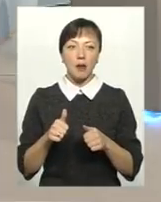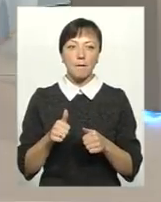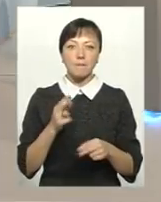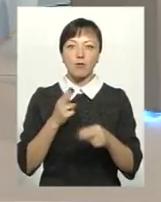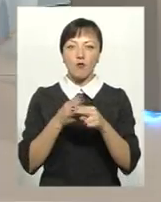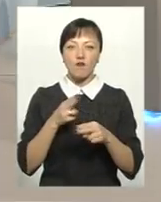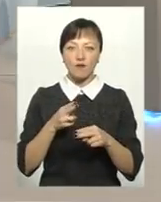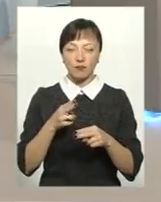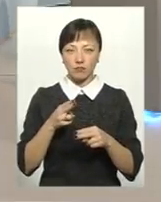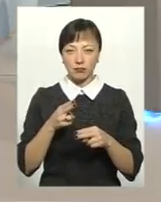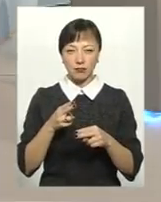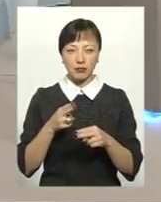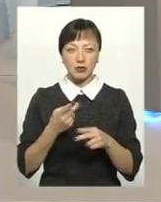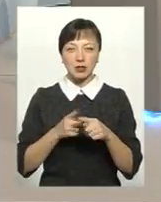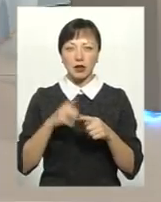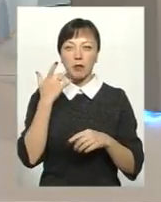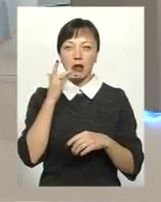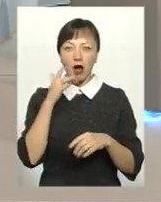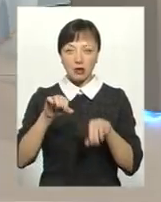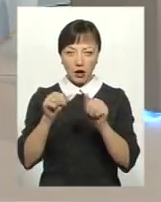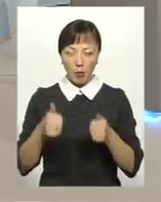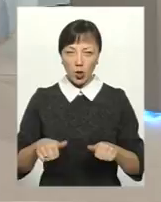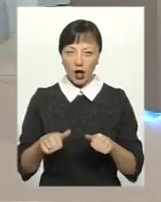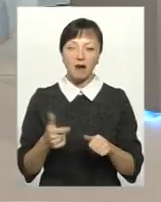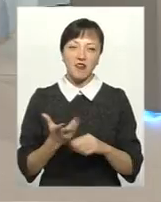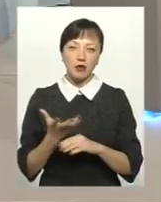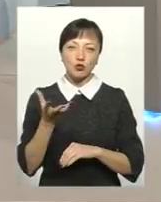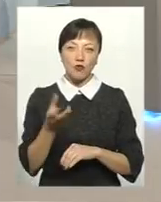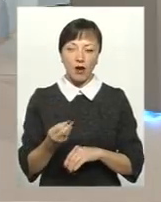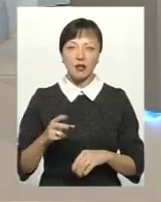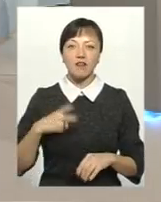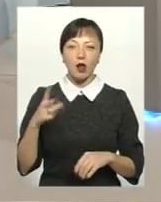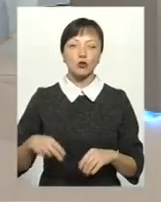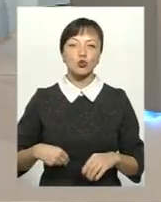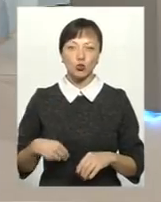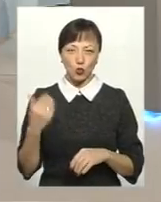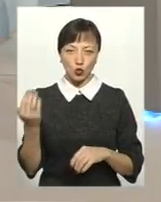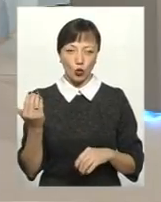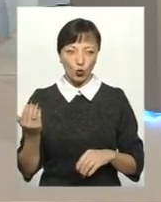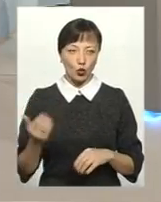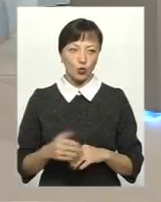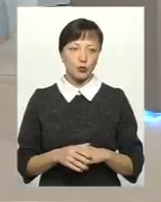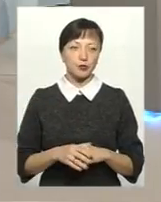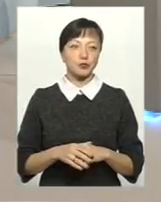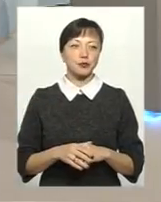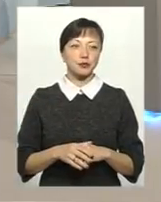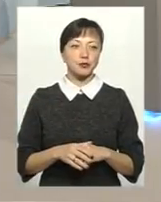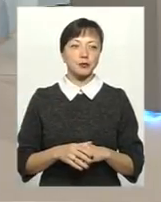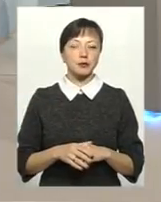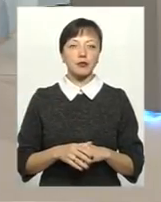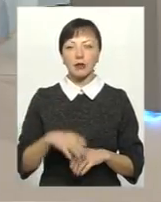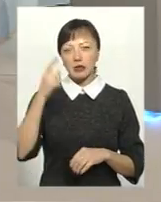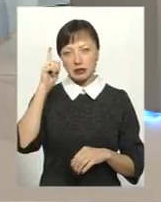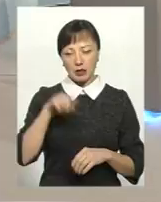Ця модель – це американська модель, але вона фінансувалась французькою стороною.